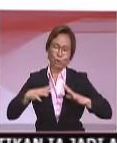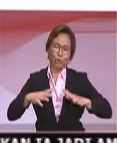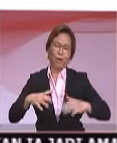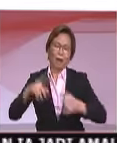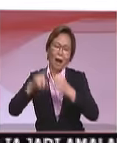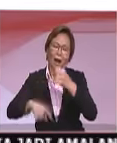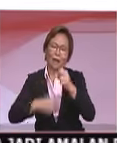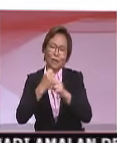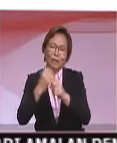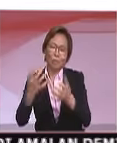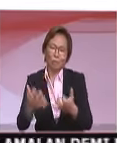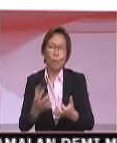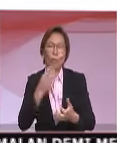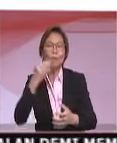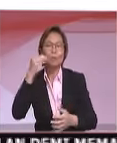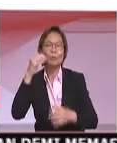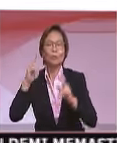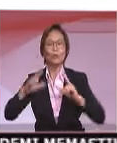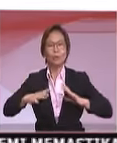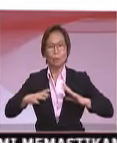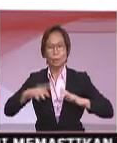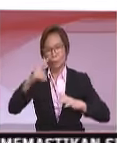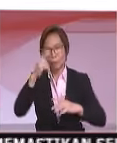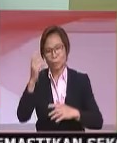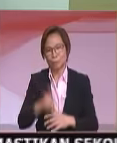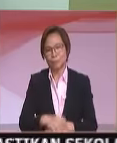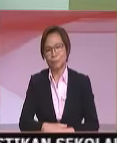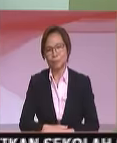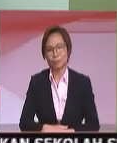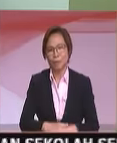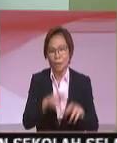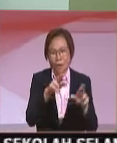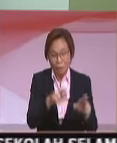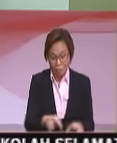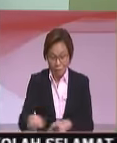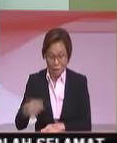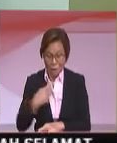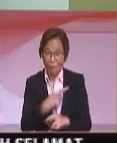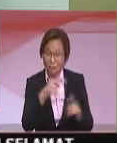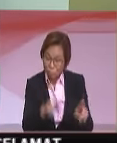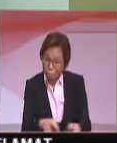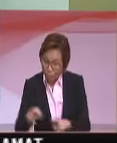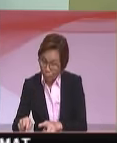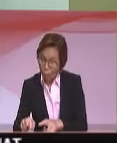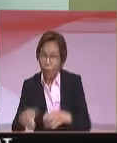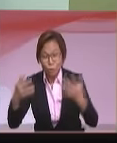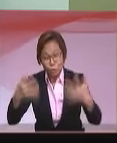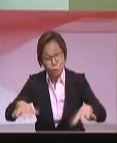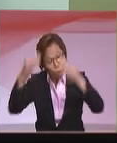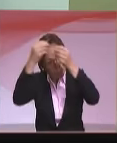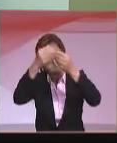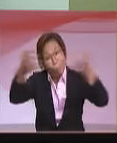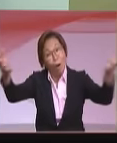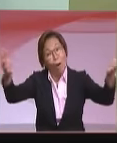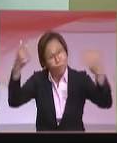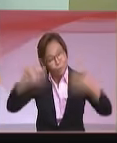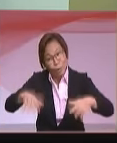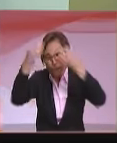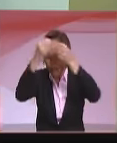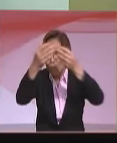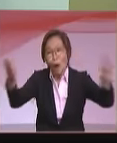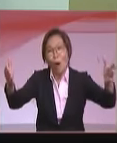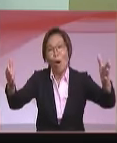bapak saya kan. Balik kampung lah, rancangan saya balik kampung. Okay, rancangan kami setelah diumumkan perkara